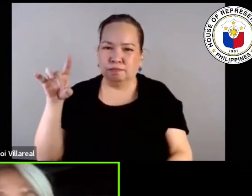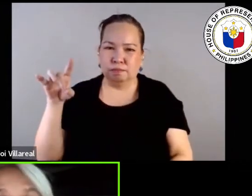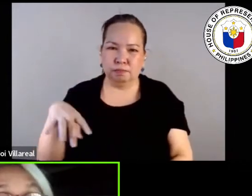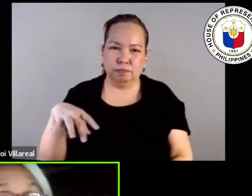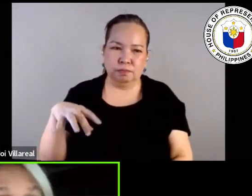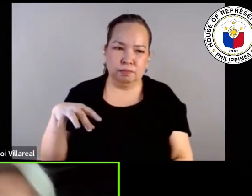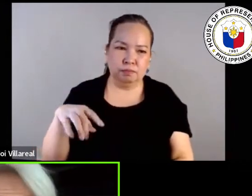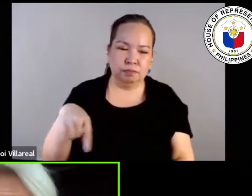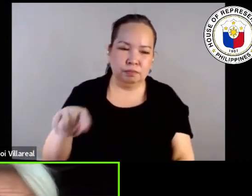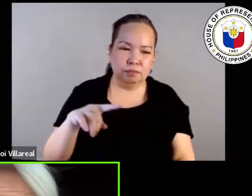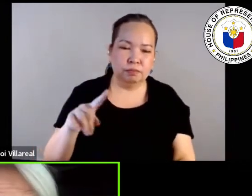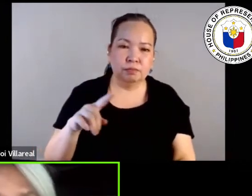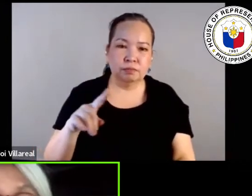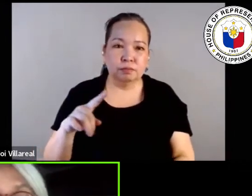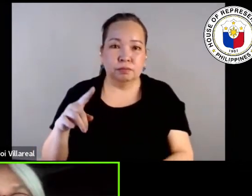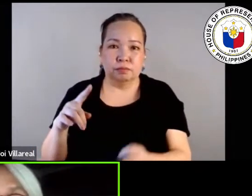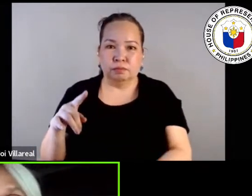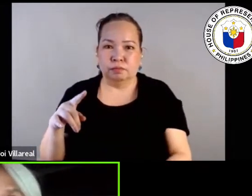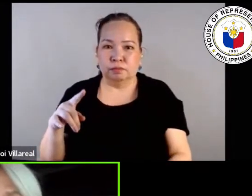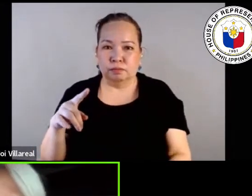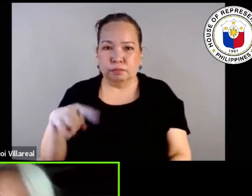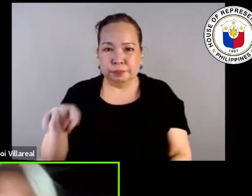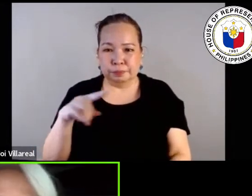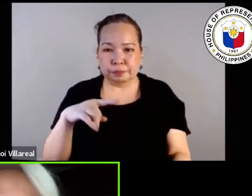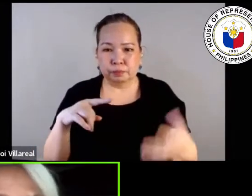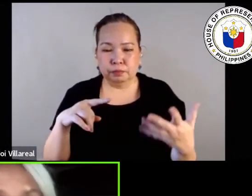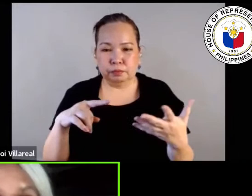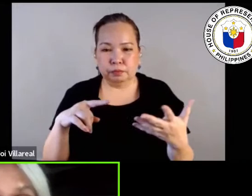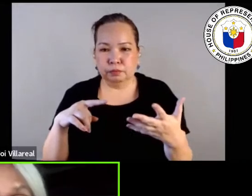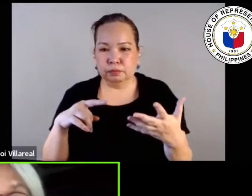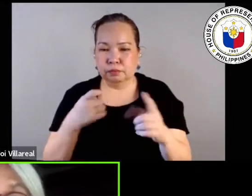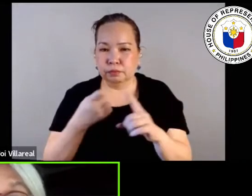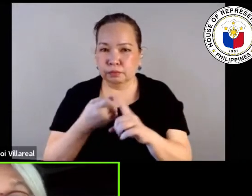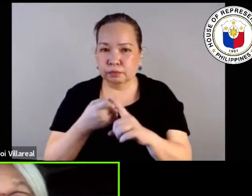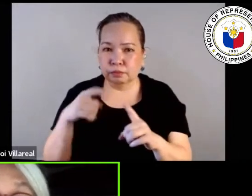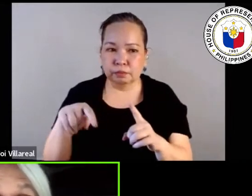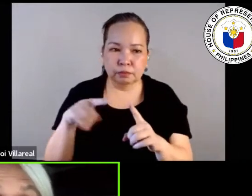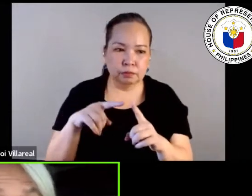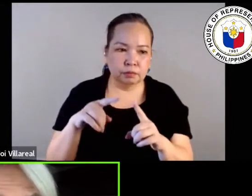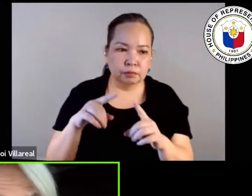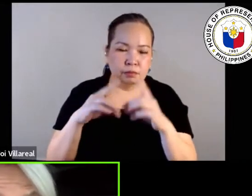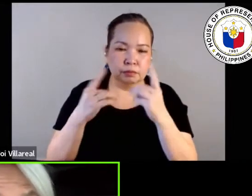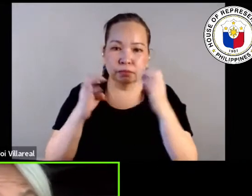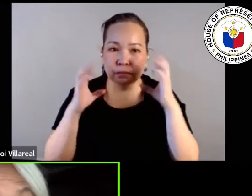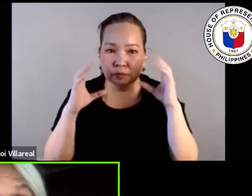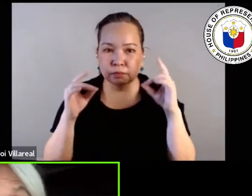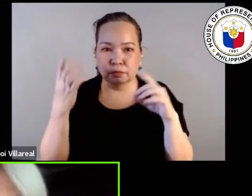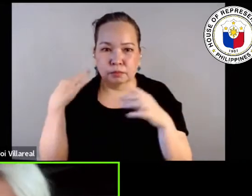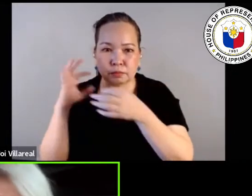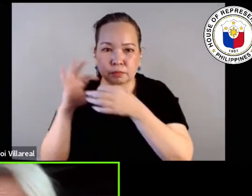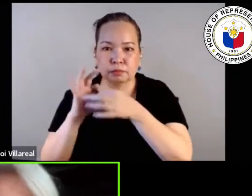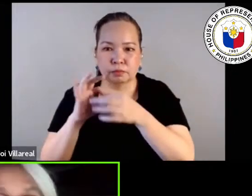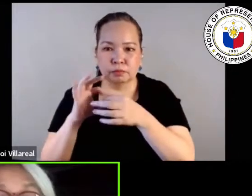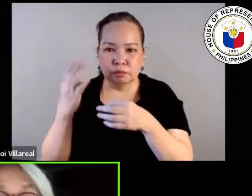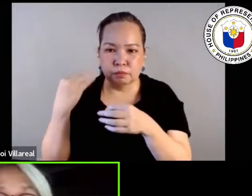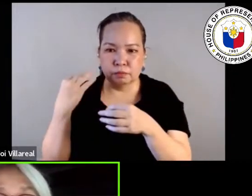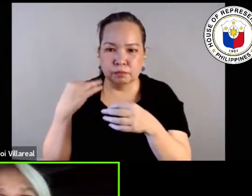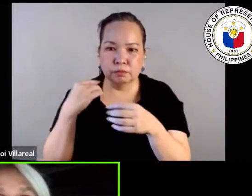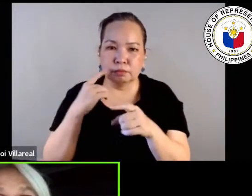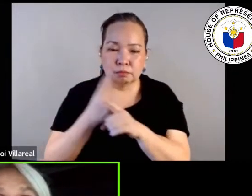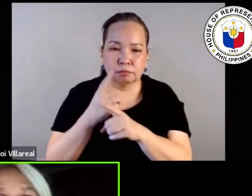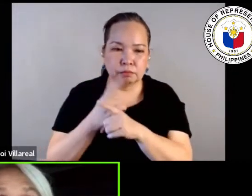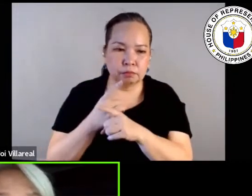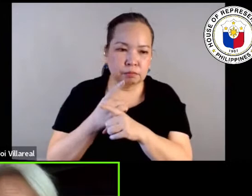ng datos rin ay ang ating DepEd na sa nakaraang taon po, dahil lagi kami nakikipag-ugnayan dahil ito ang basihan